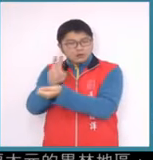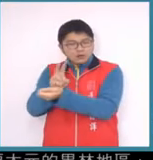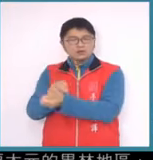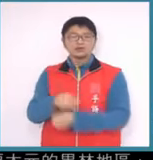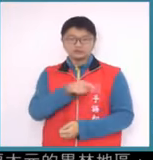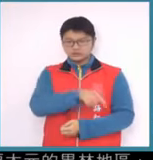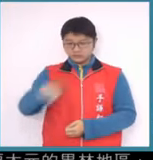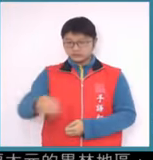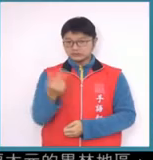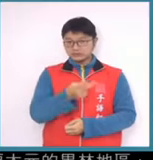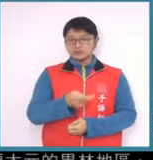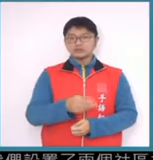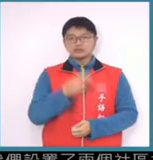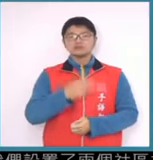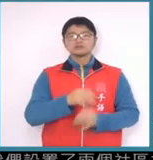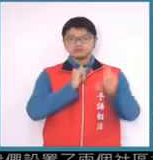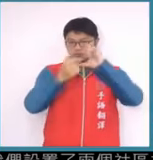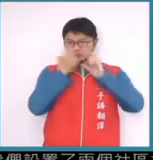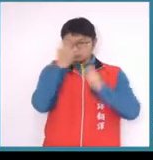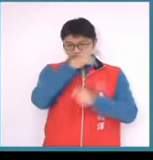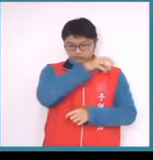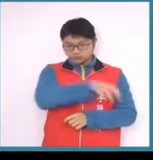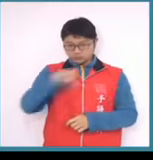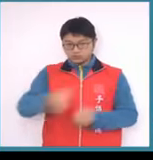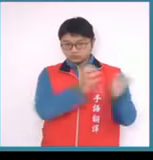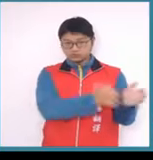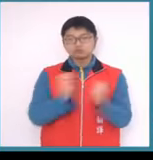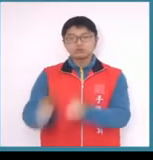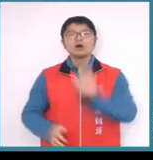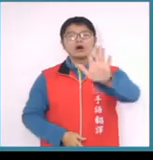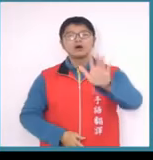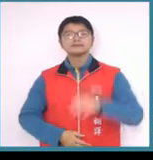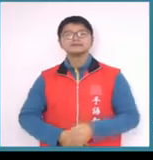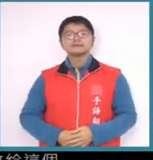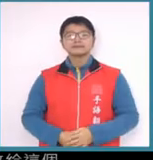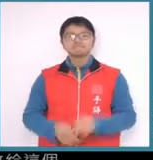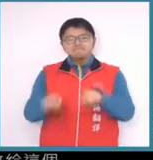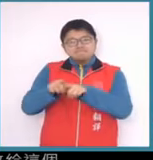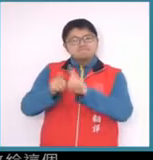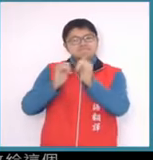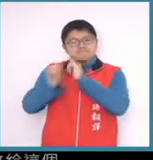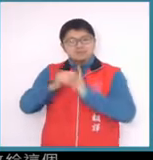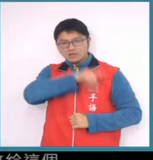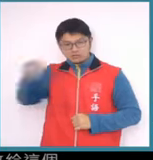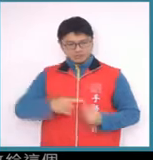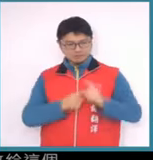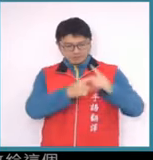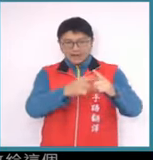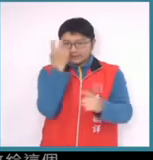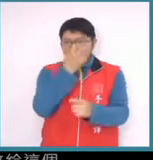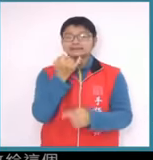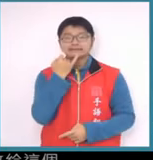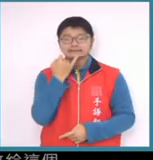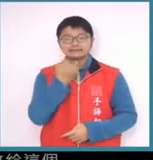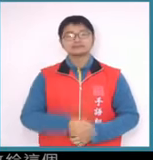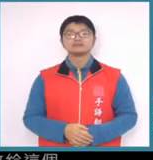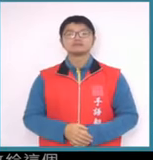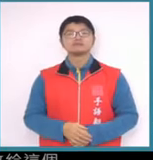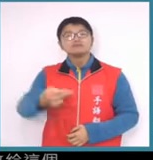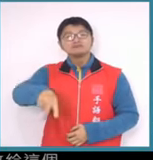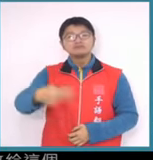检站，那开放给这个民众来采检哦，同时也针对哦包括